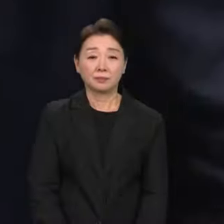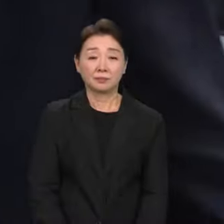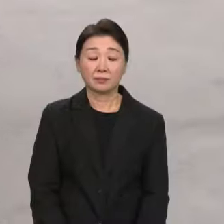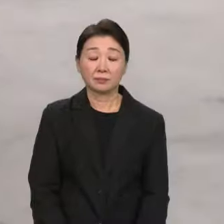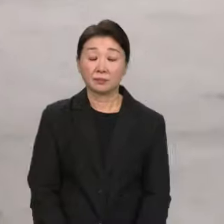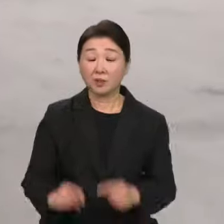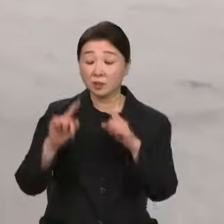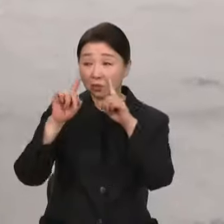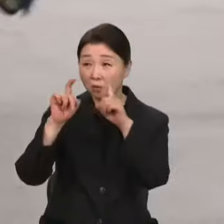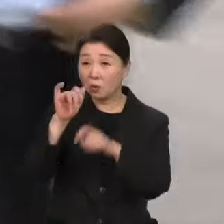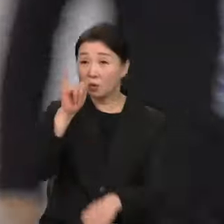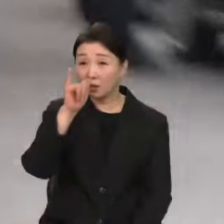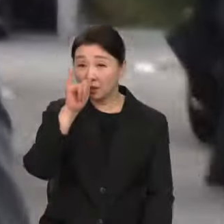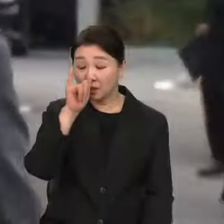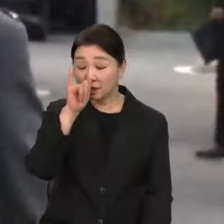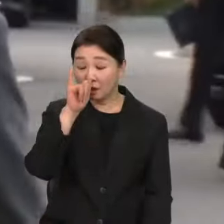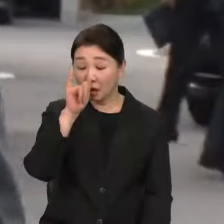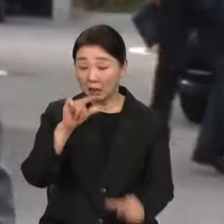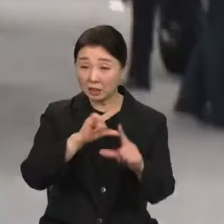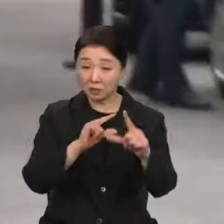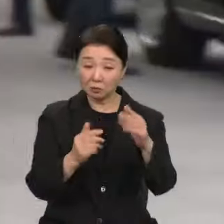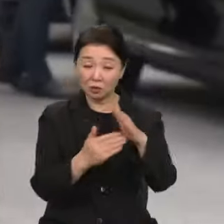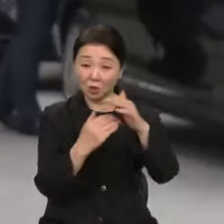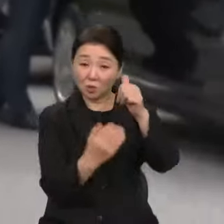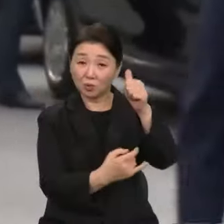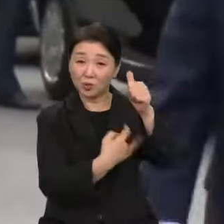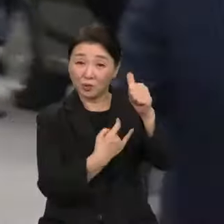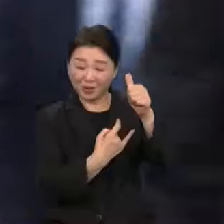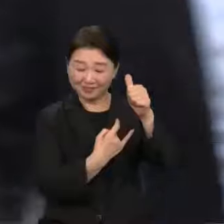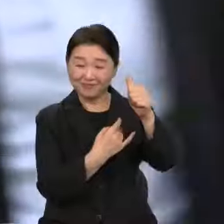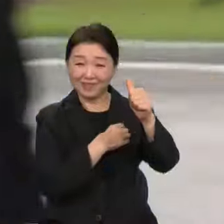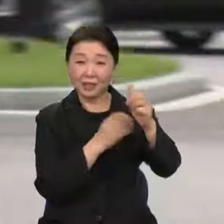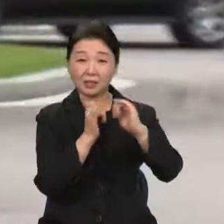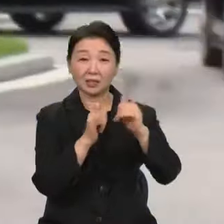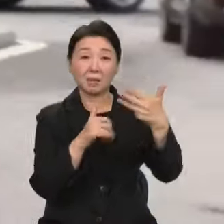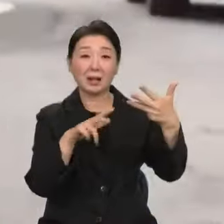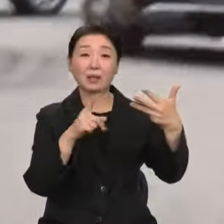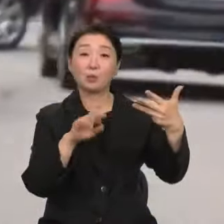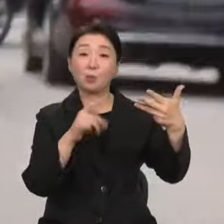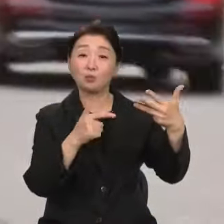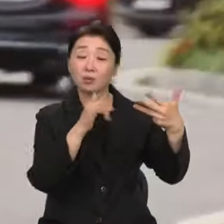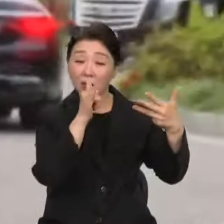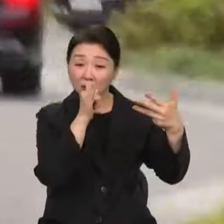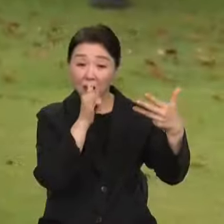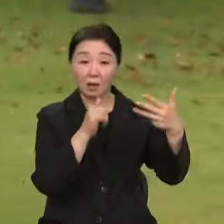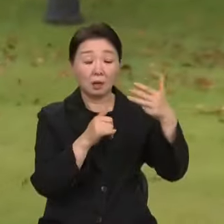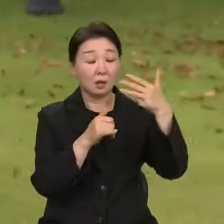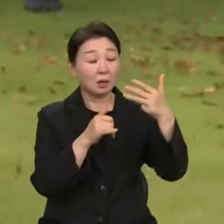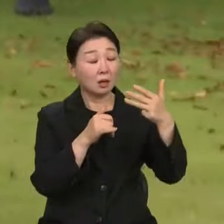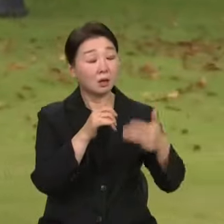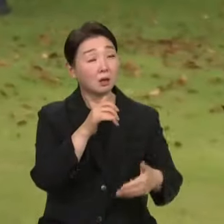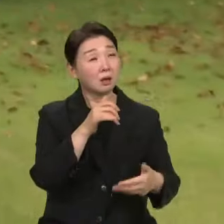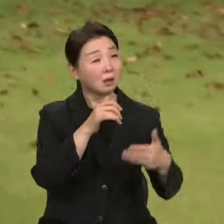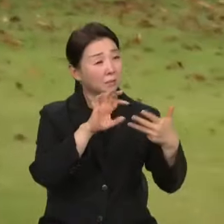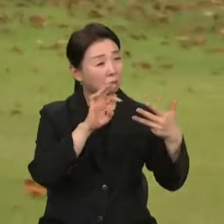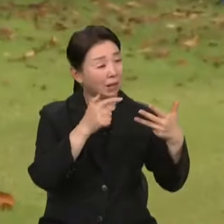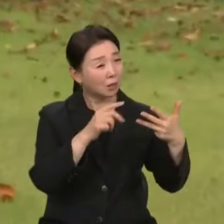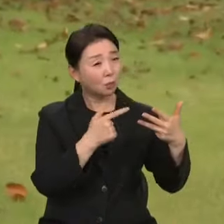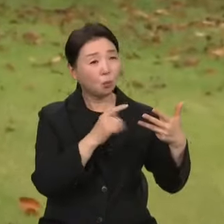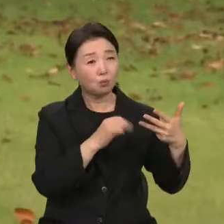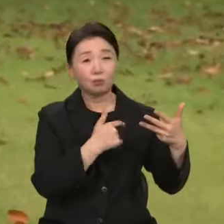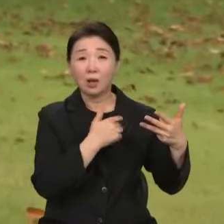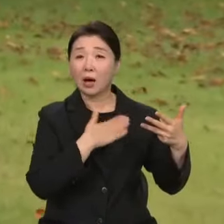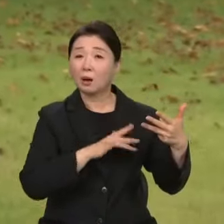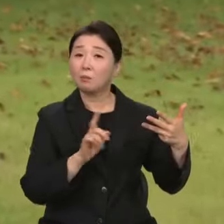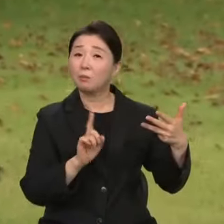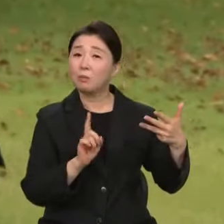의혹이 제기되자 일부 최고위원 등 당직자가 팔동훈이 있다. 어떻게 팔동훈이 있는지 알게